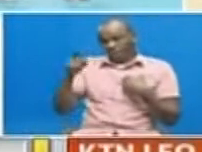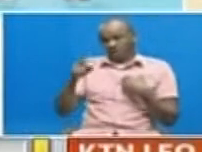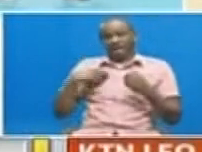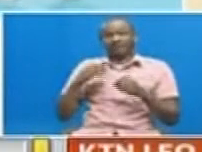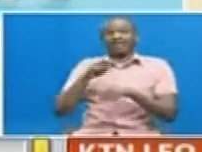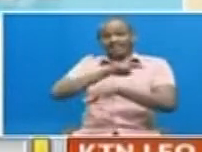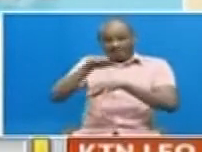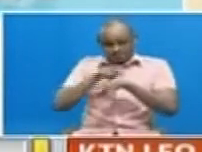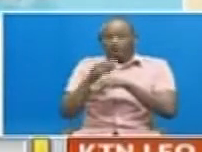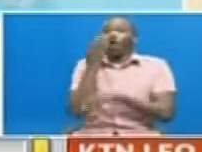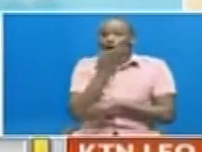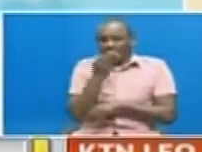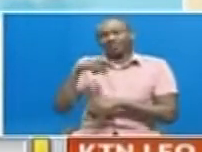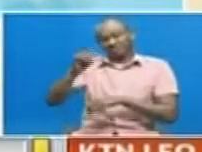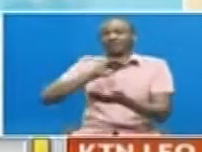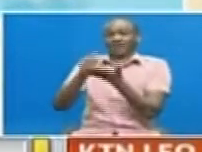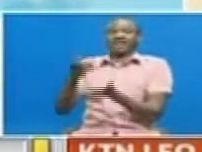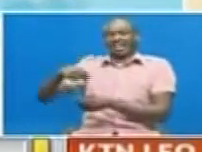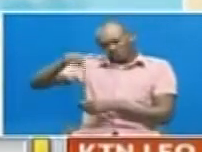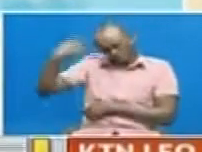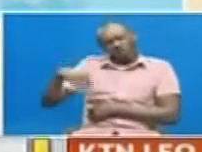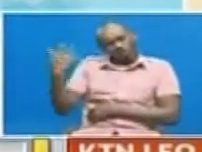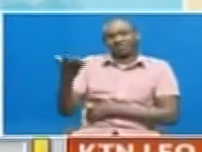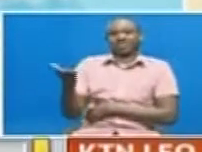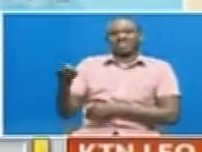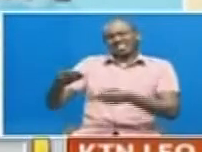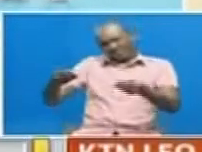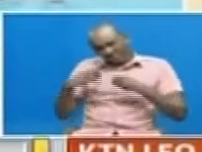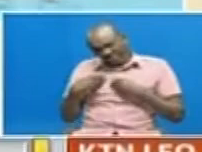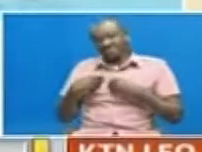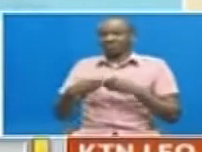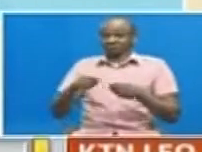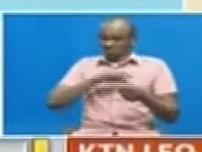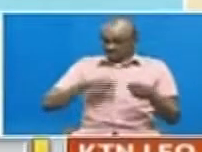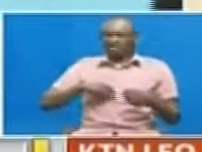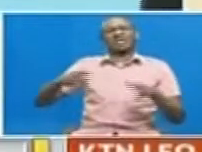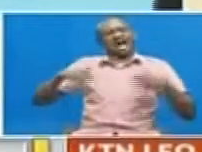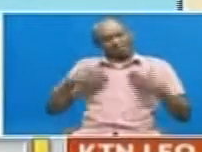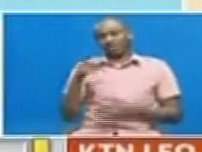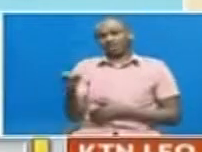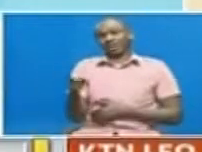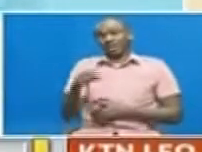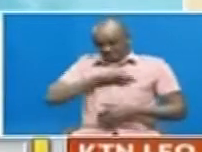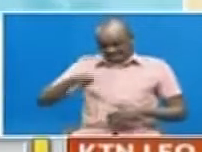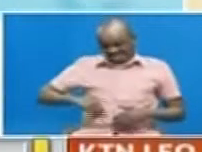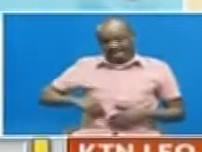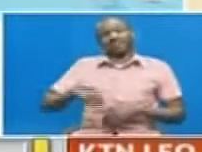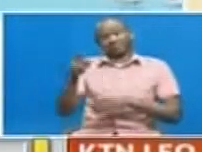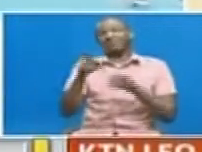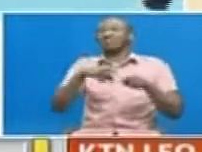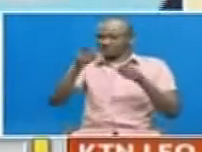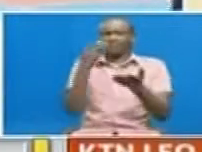Oil. Mm-hmm. Ambayo ndiyo imechukua hii timu na ikatupa hiyo jina Malkia Strikers, na tunaifurahia. Mm-hmm. Manake wamemwaga hela